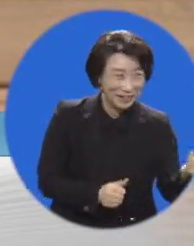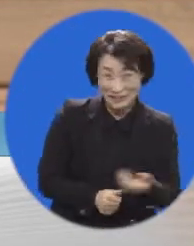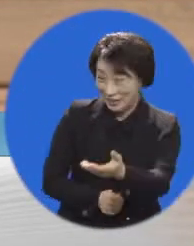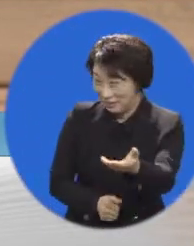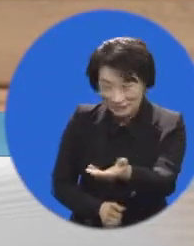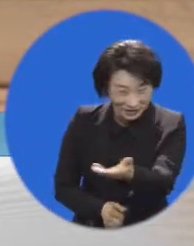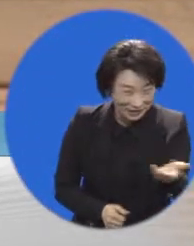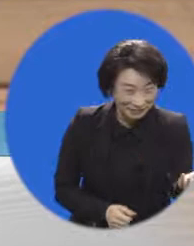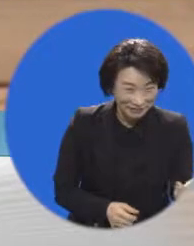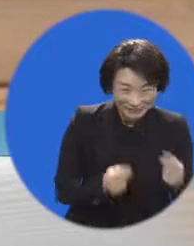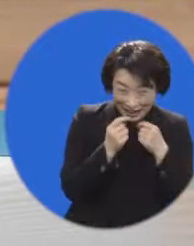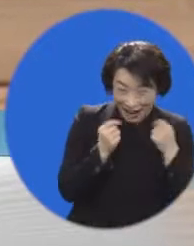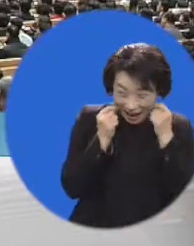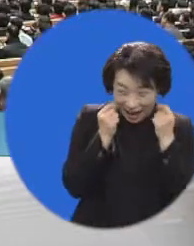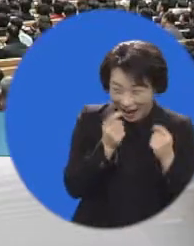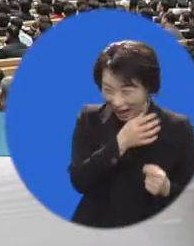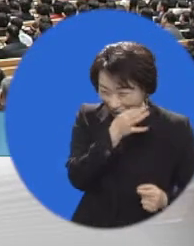보니까.